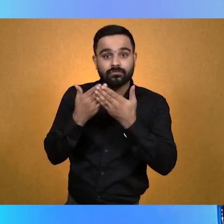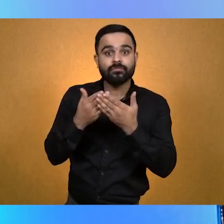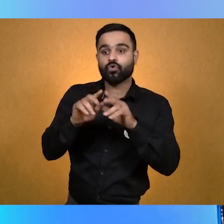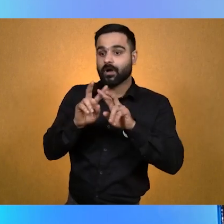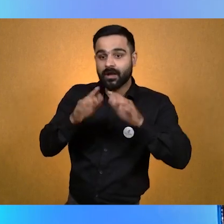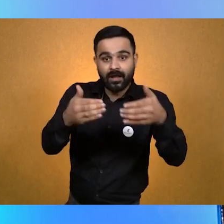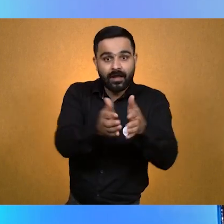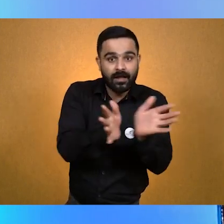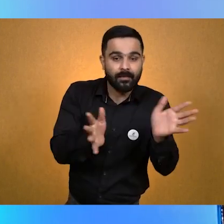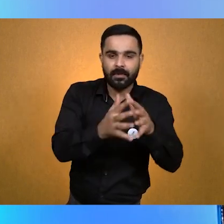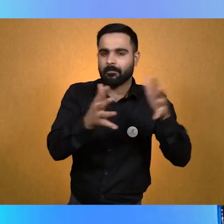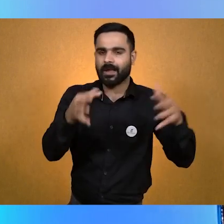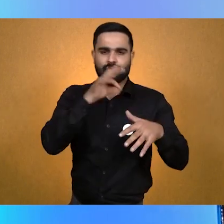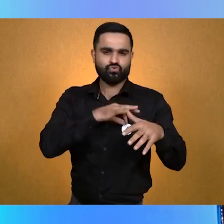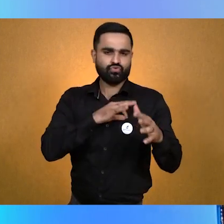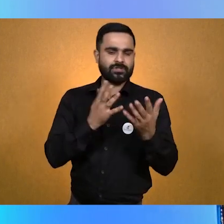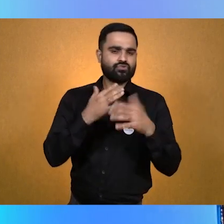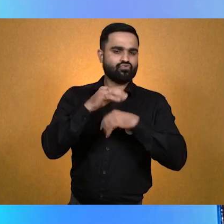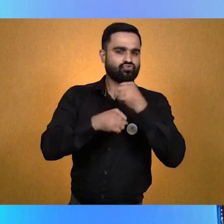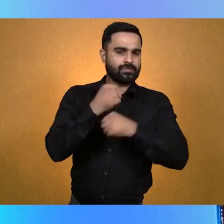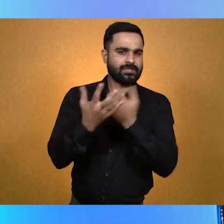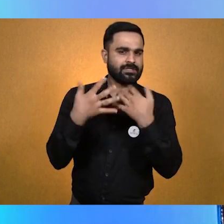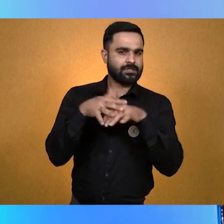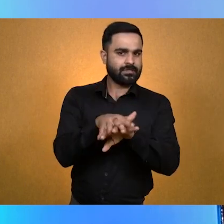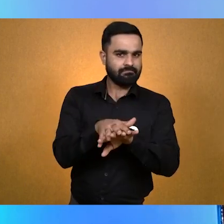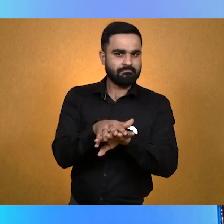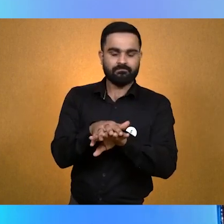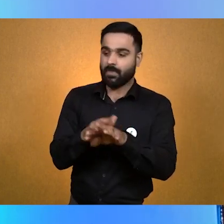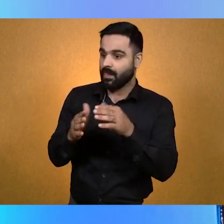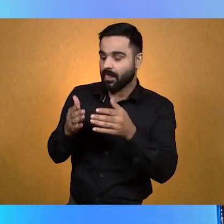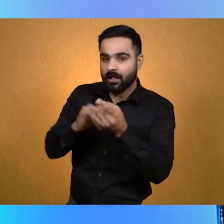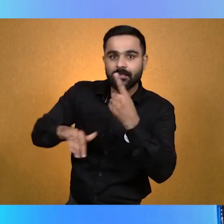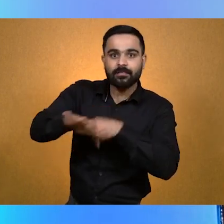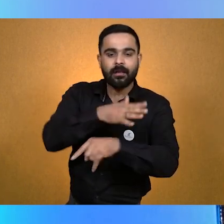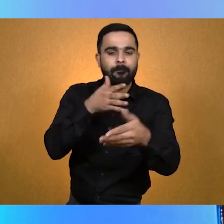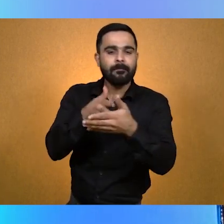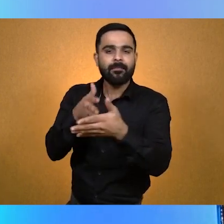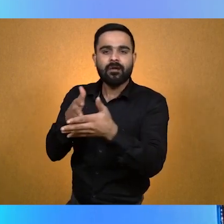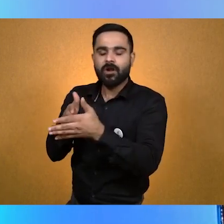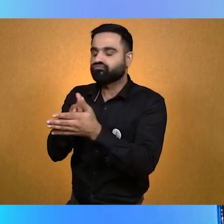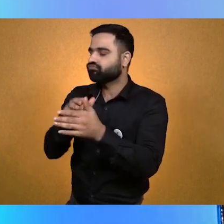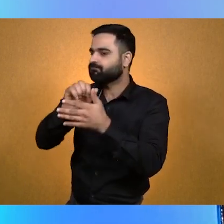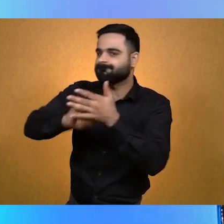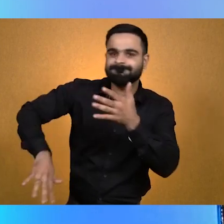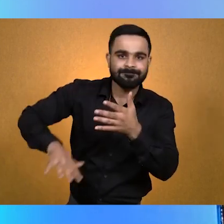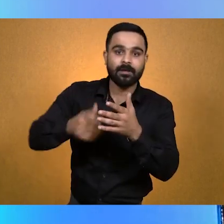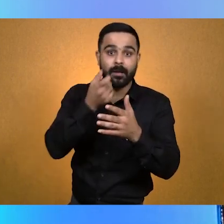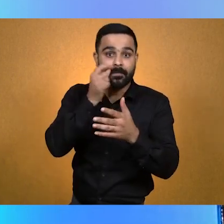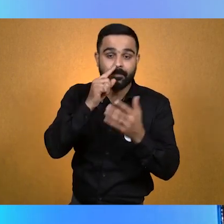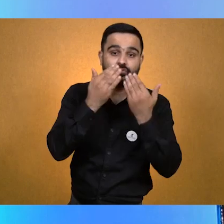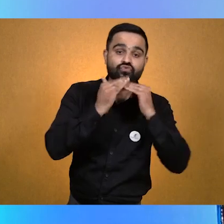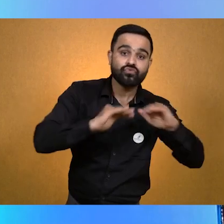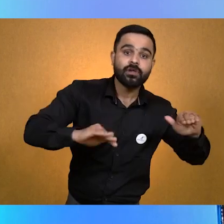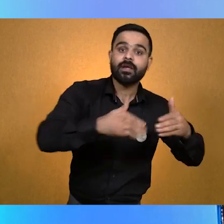वाइडर कम्युनिटी ऑन द एडवांटेजेस ऑफ इंक्लूसिव स्पोर्ट्स कैन हेल्प ब्रेक डाउन सोशल एंड कल्चरल बैरियर्स इन्वॉल्विंग पेरेंट्स, स्टूडेंट्स